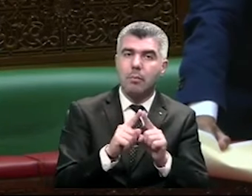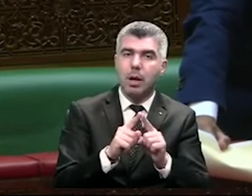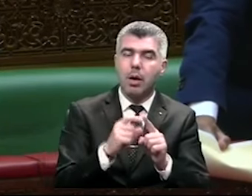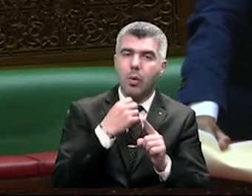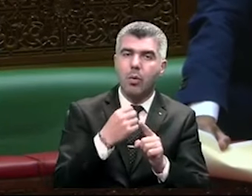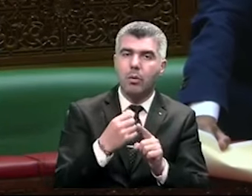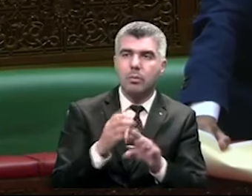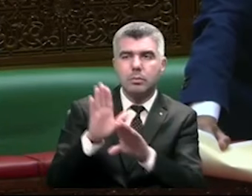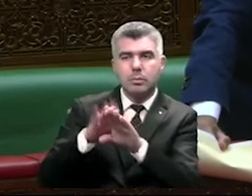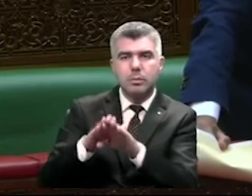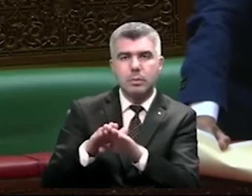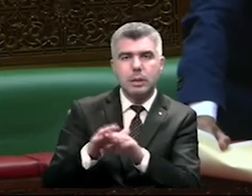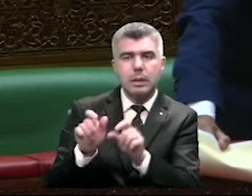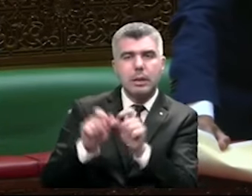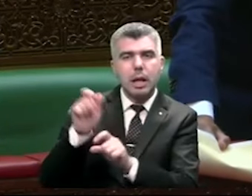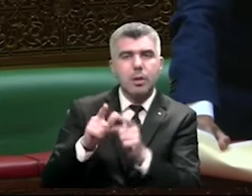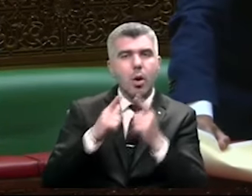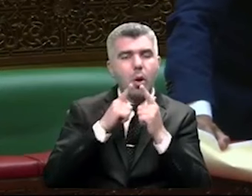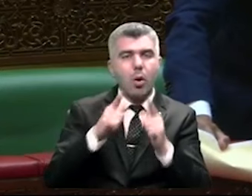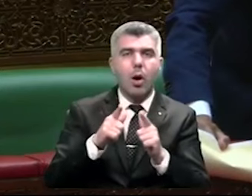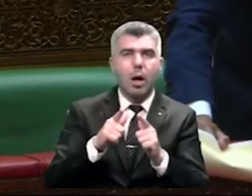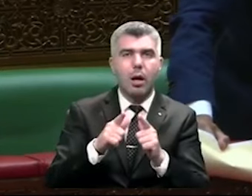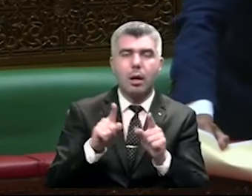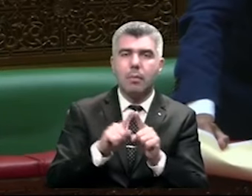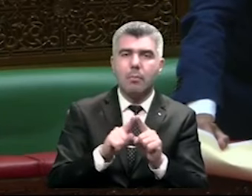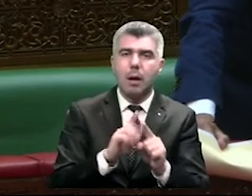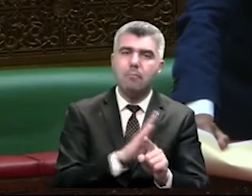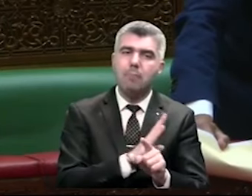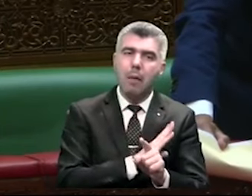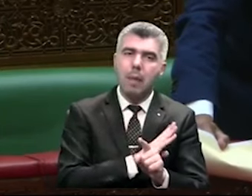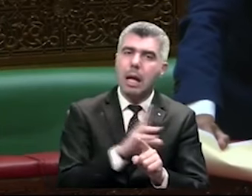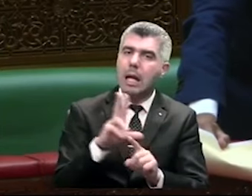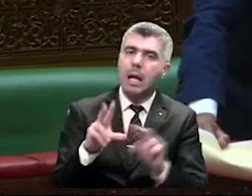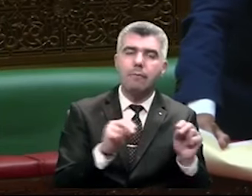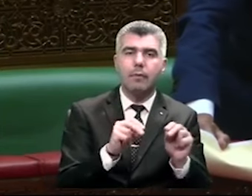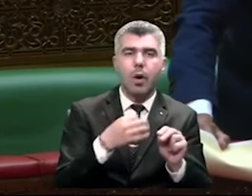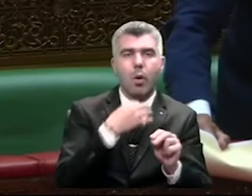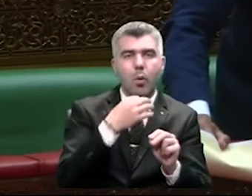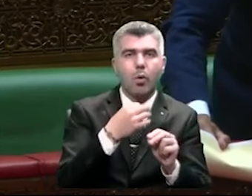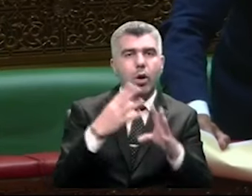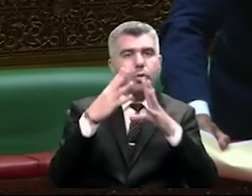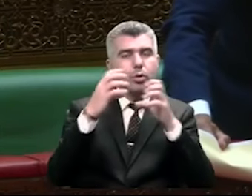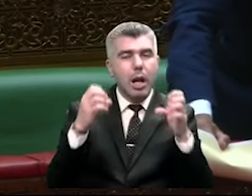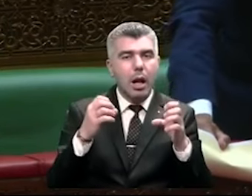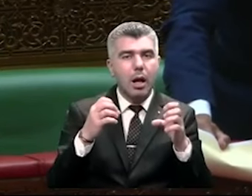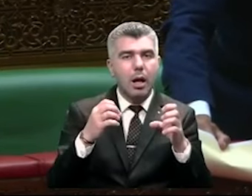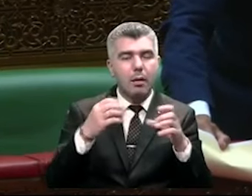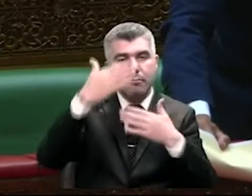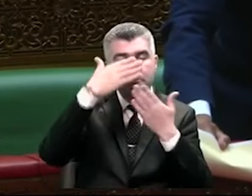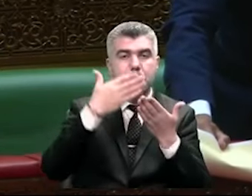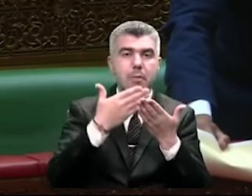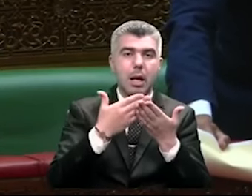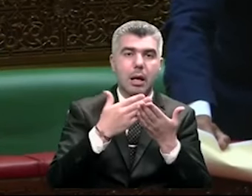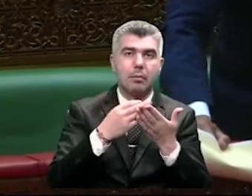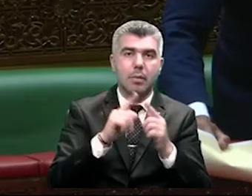ه الدراري هذو باللغه ديال اولياء الامور ديالهم باللغه ديال الاباء ديالهم شرحوا لهم البلاد را ماشي